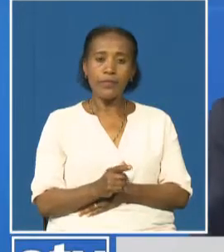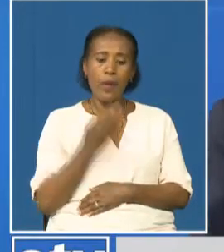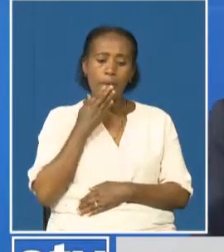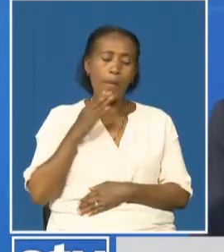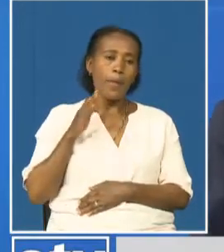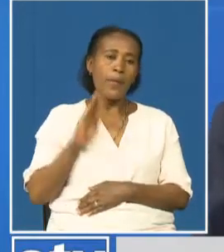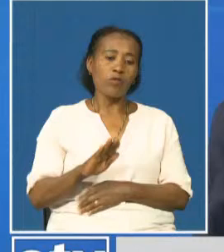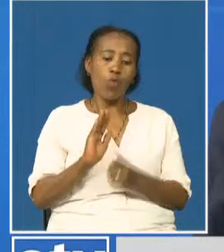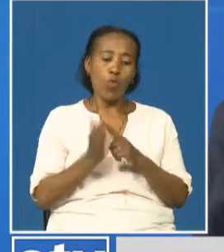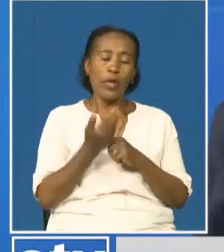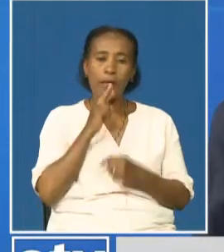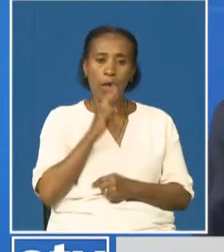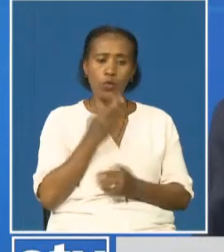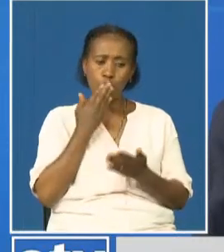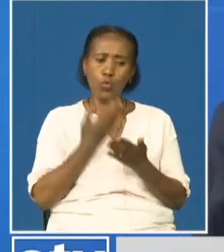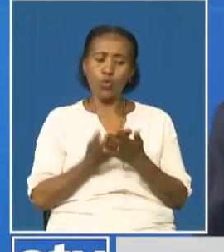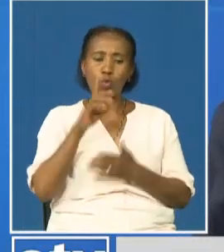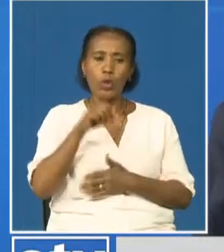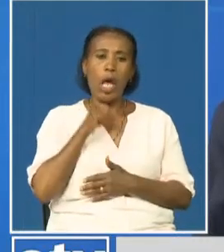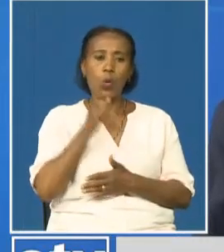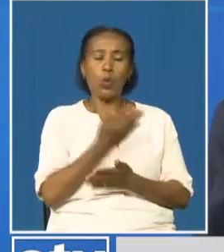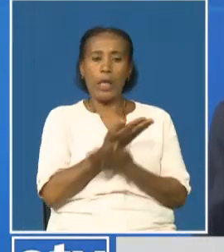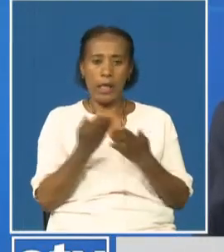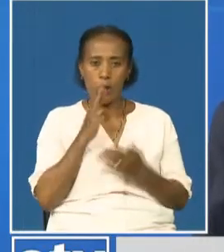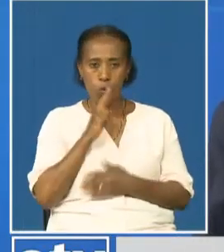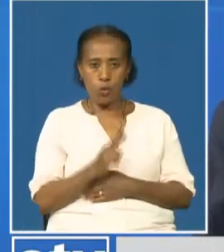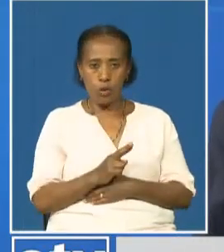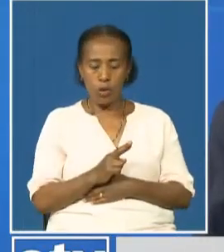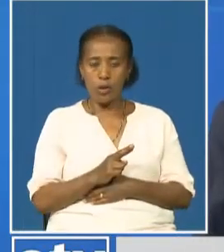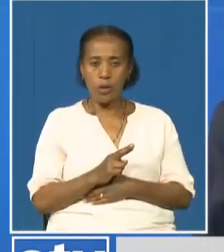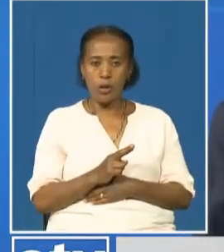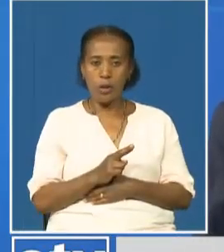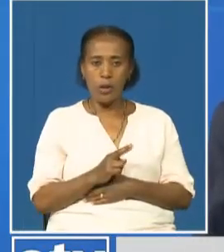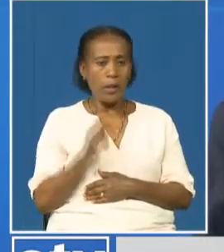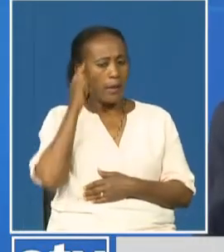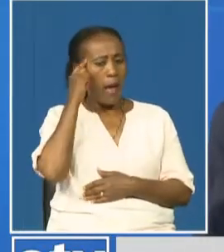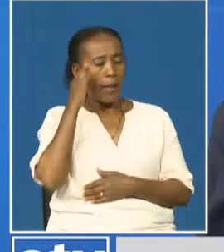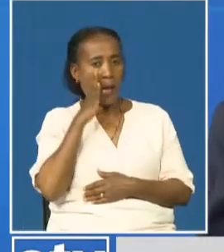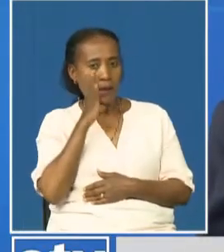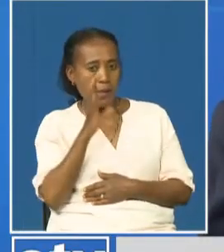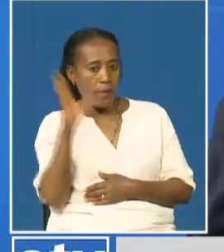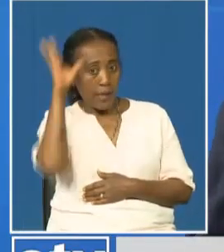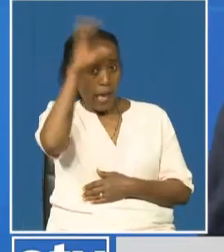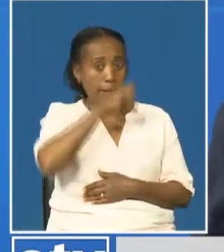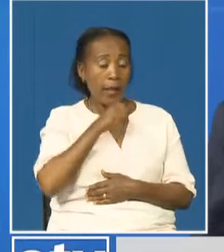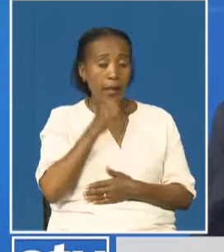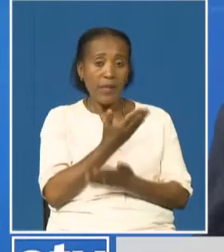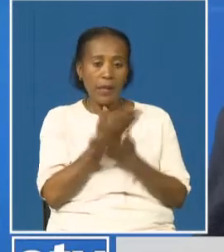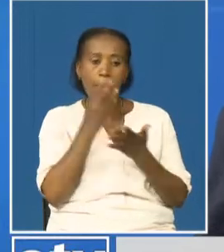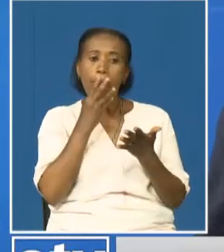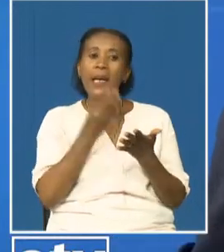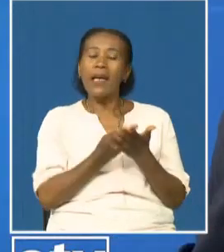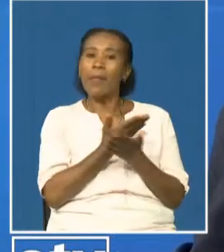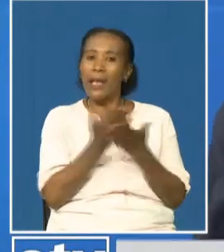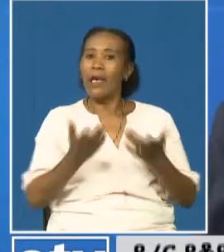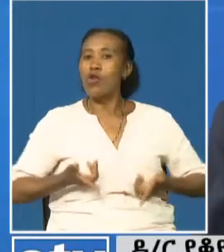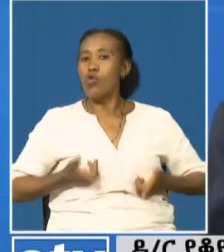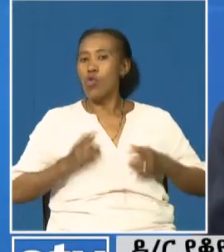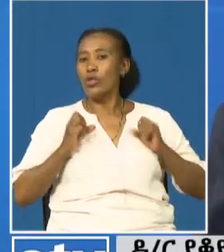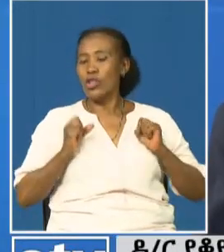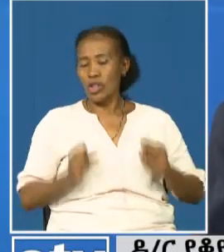መጥፎ ሁኔታዎች ጥሩ ያልሆኑ ነገሮች ያልታሰበ ያልተገመተ ደግሞ መልካም ነገር ሊኖር